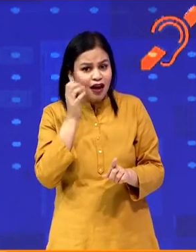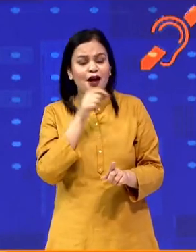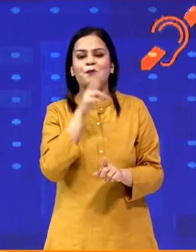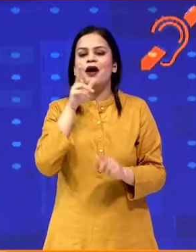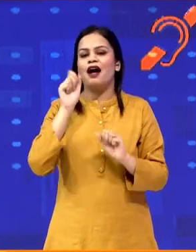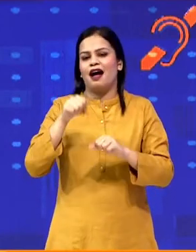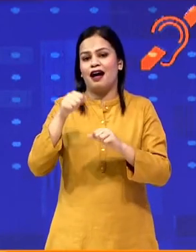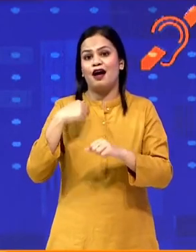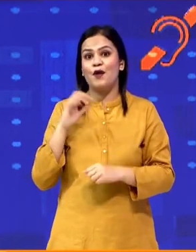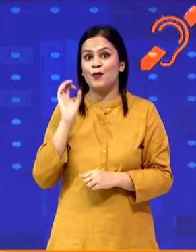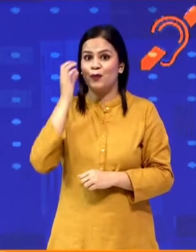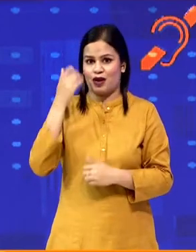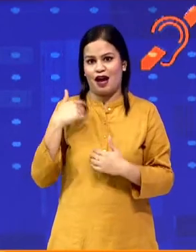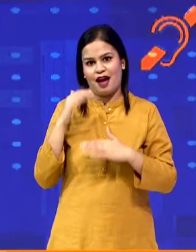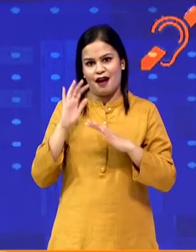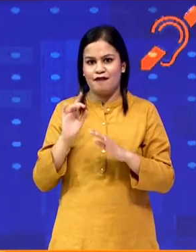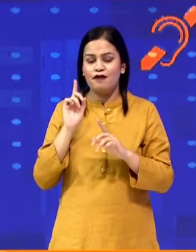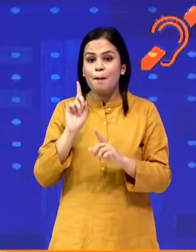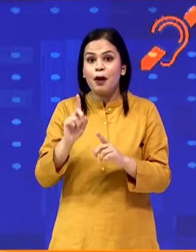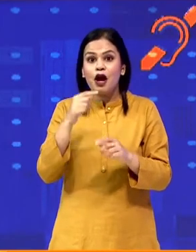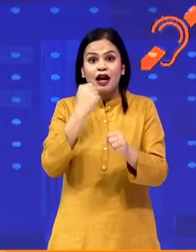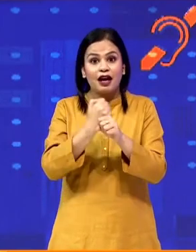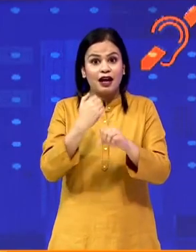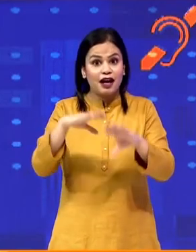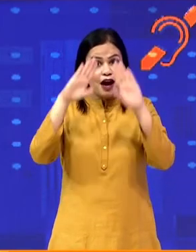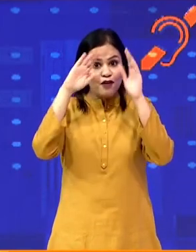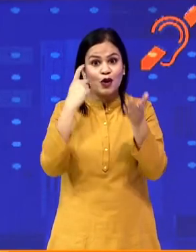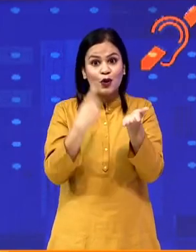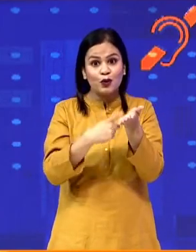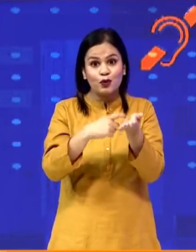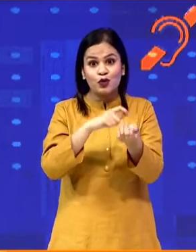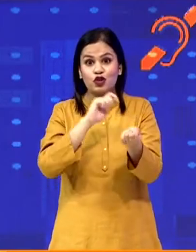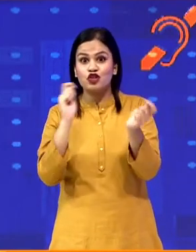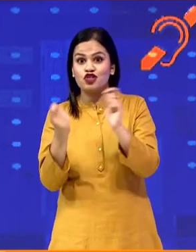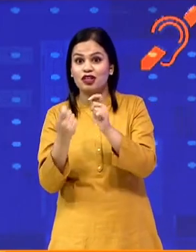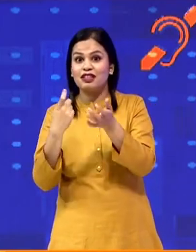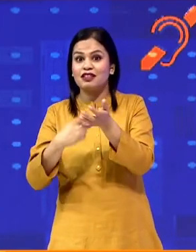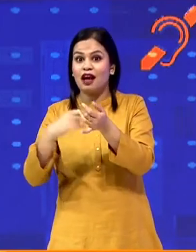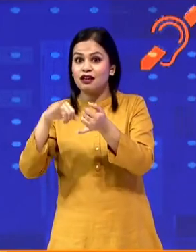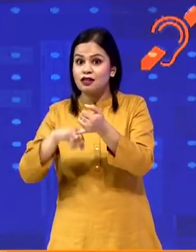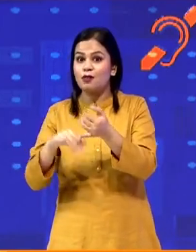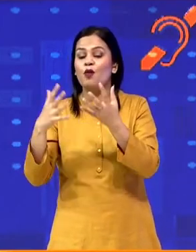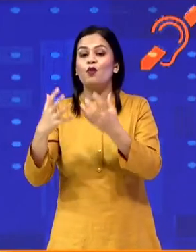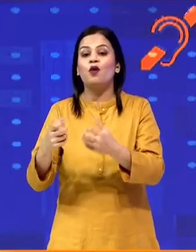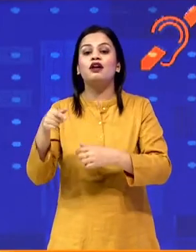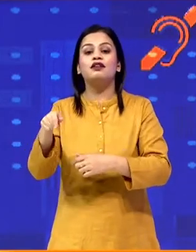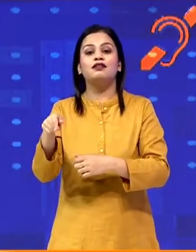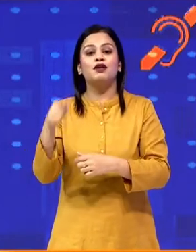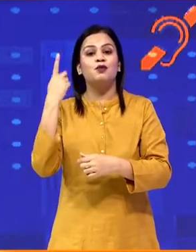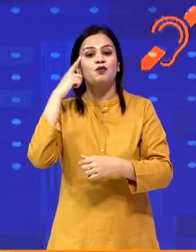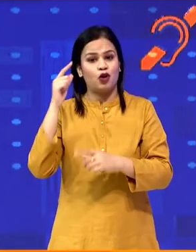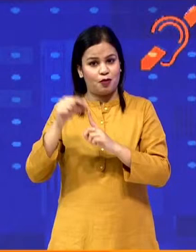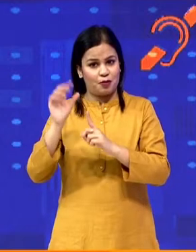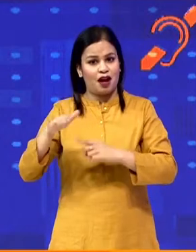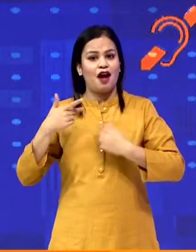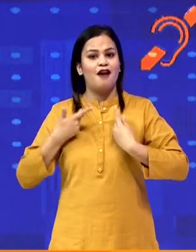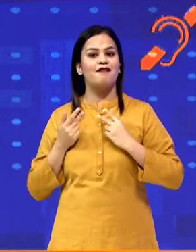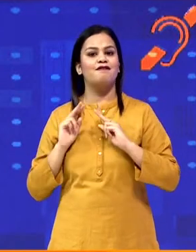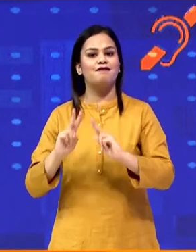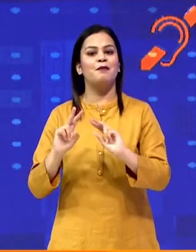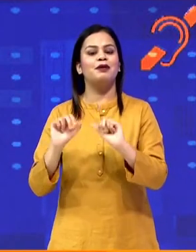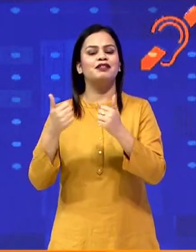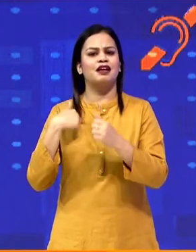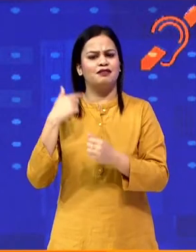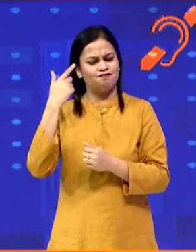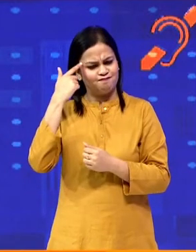और उसे गवर्नर रूल को हटाकर विधानसभा करने की भी मेरी बड़ी कोशिश की ताकि हम पार्लियामेंट में तो